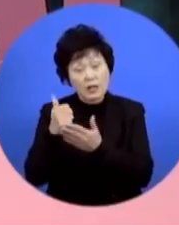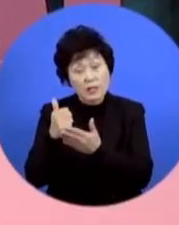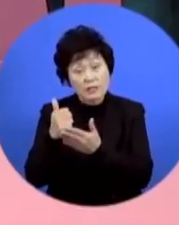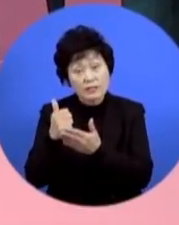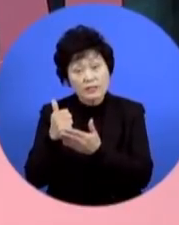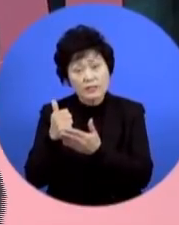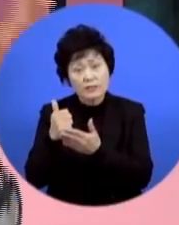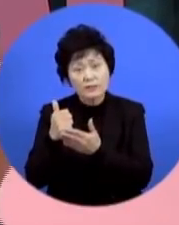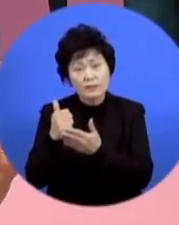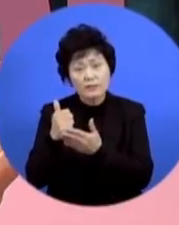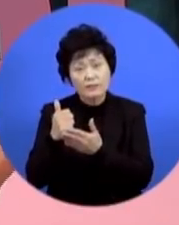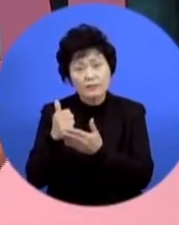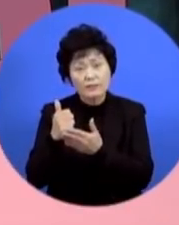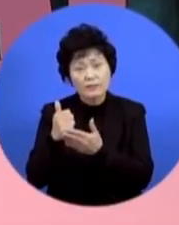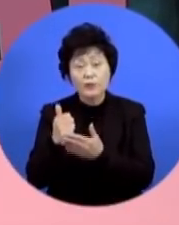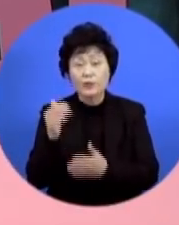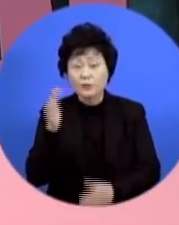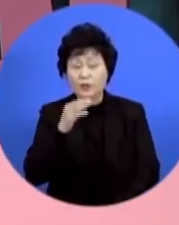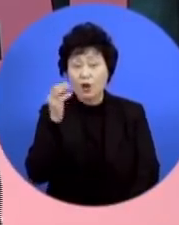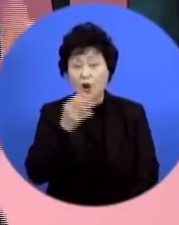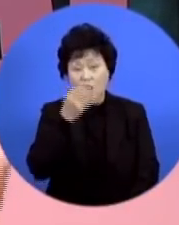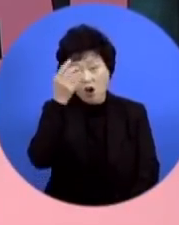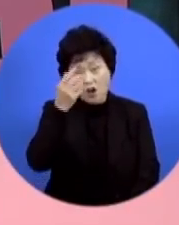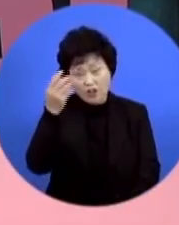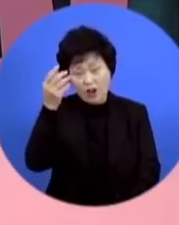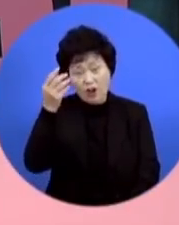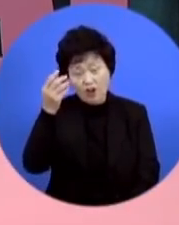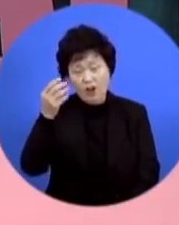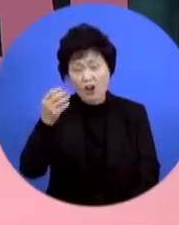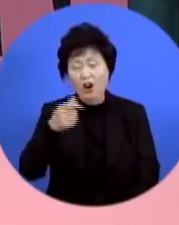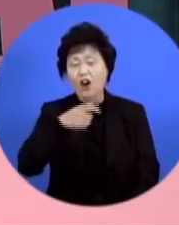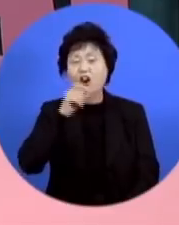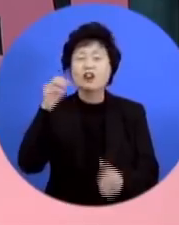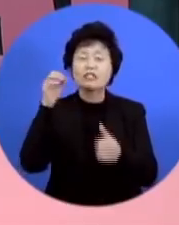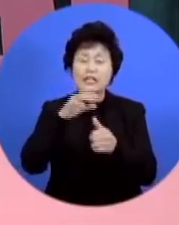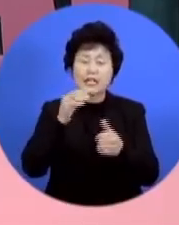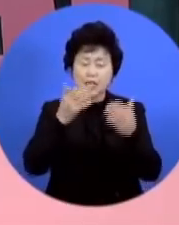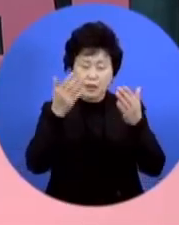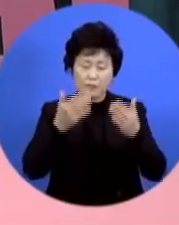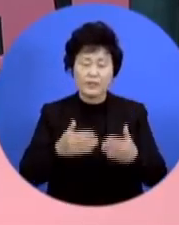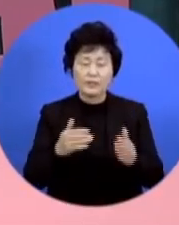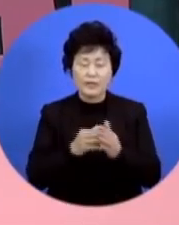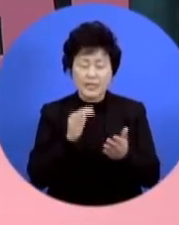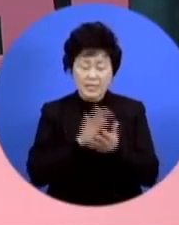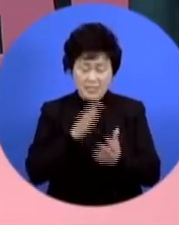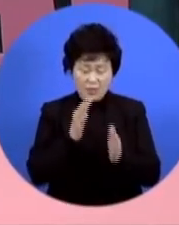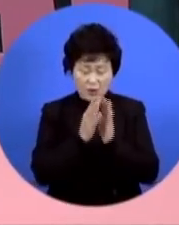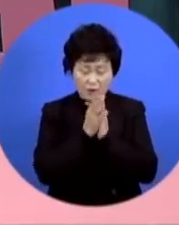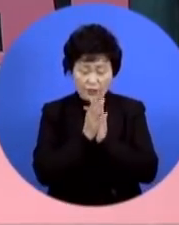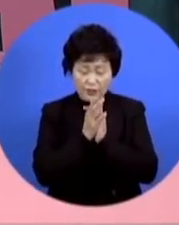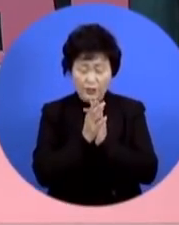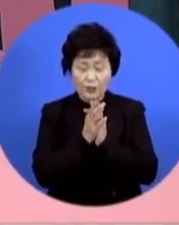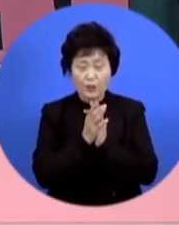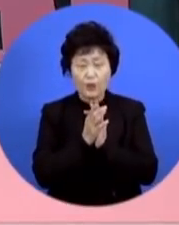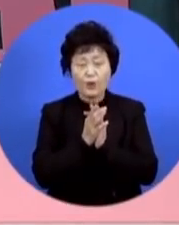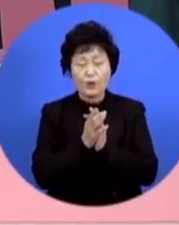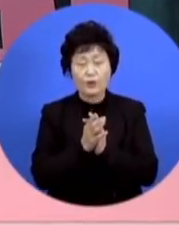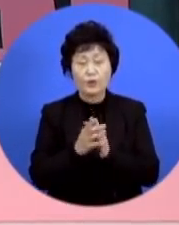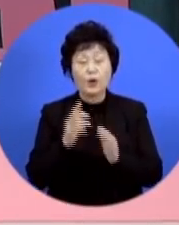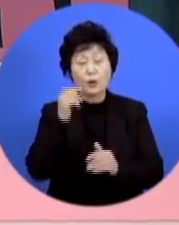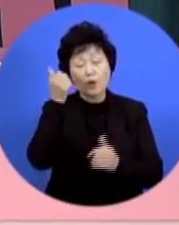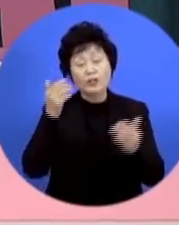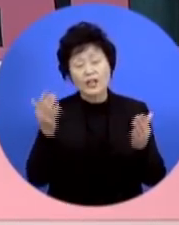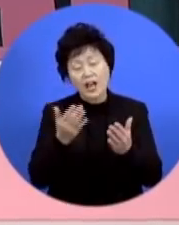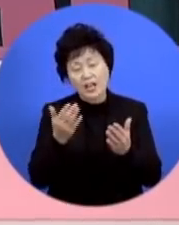받았어. 새 방언이 터지고 불 같은 기도를 하게 되고 목회가 완전히 차원이 달라졌거든요. 그런 것처럼